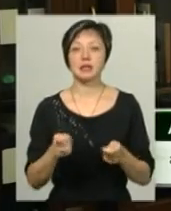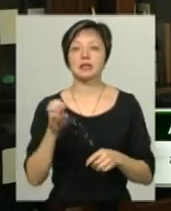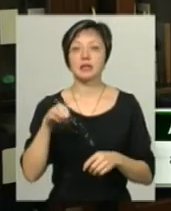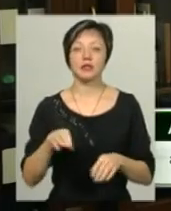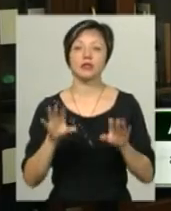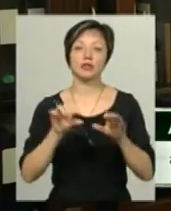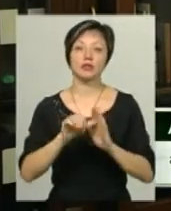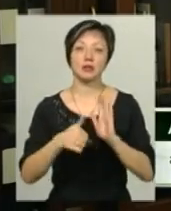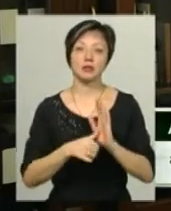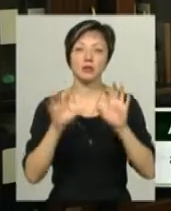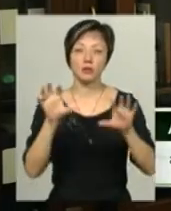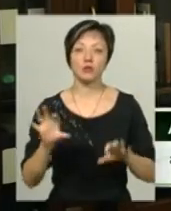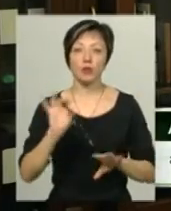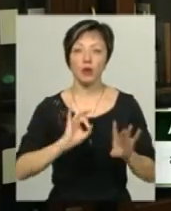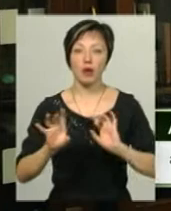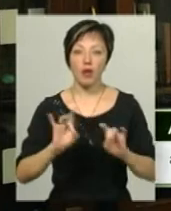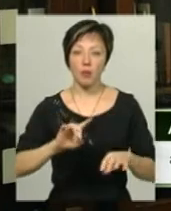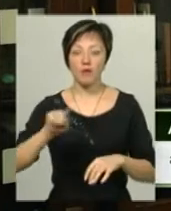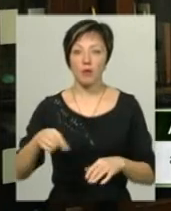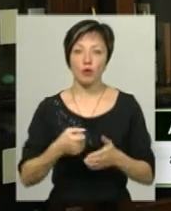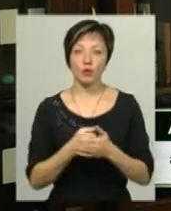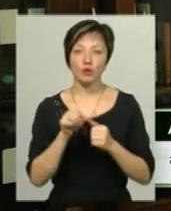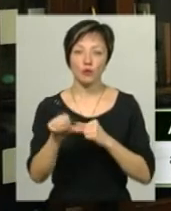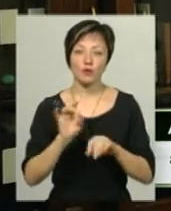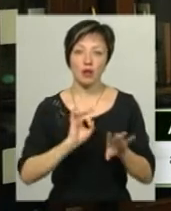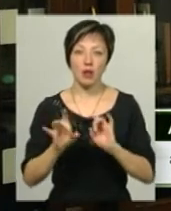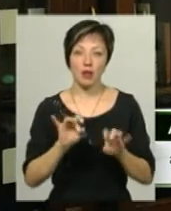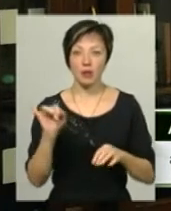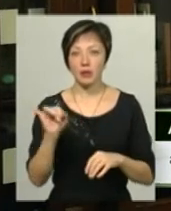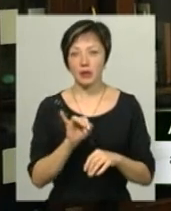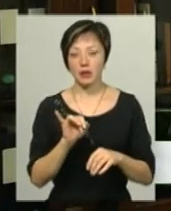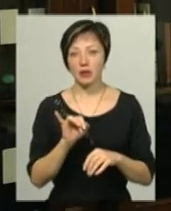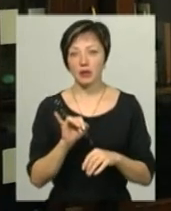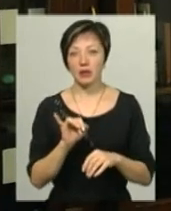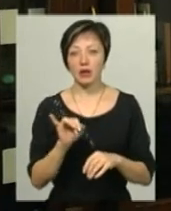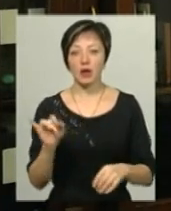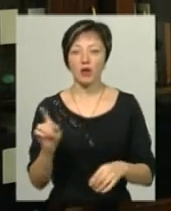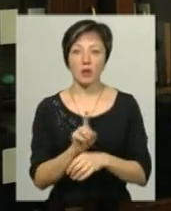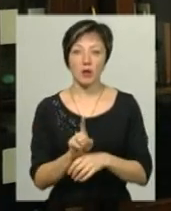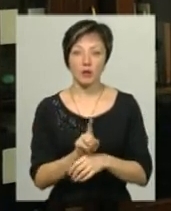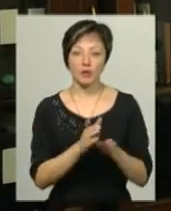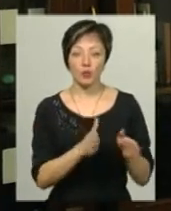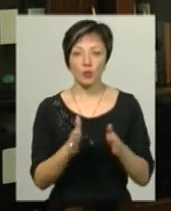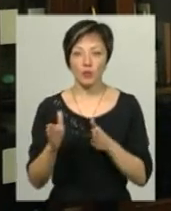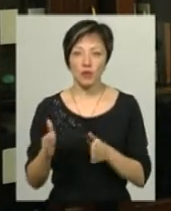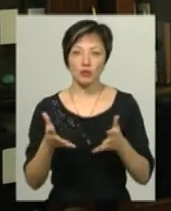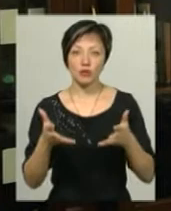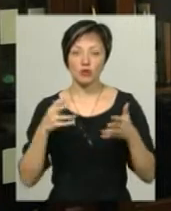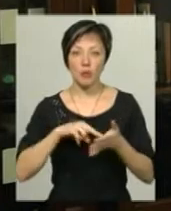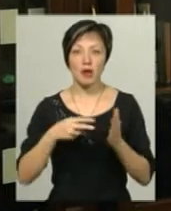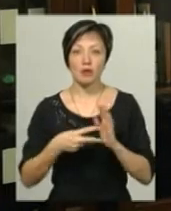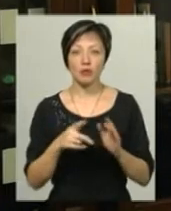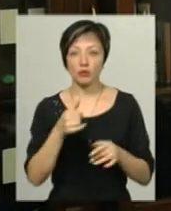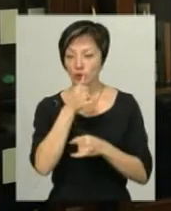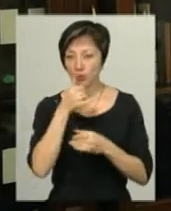рекламу, вона встановлює взагалі вимоги до зовнішньої реклами, зокрема нормативно-правове регулювання. І там є чітко передбачено, що